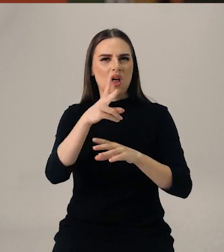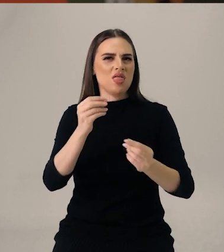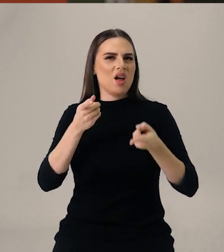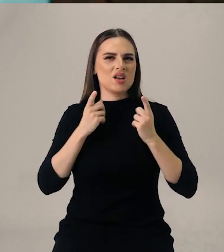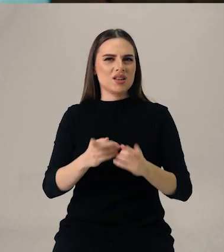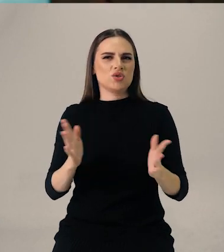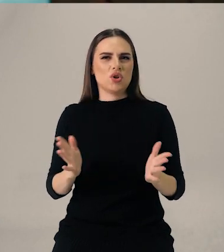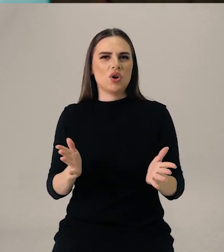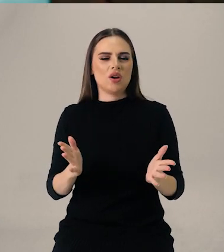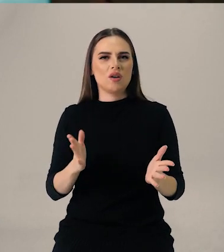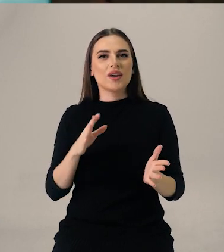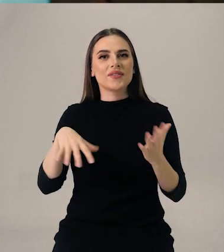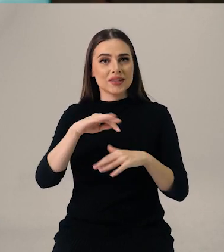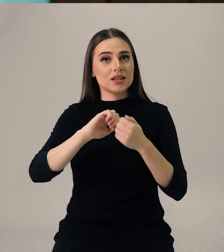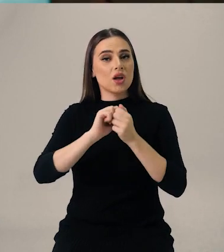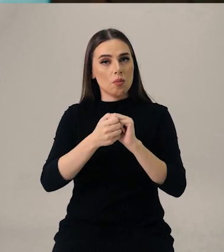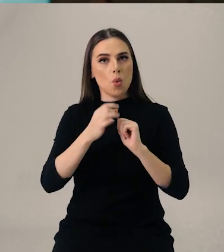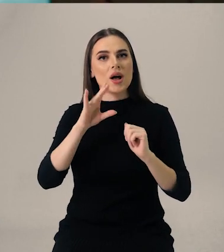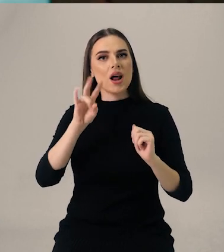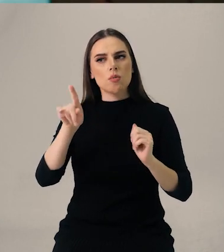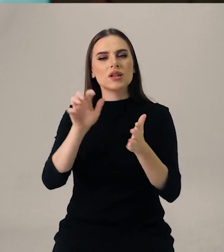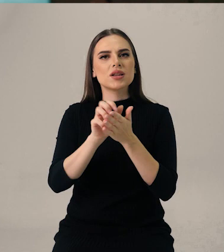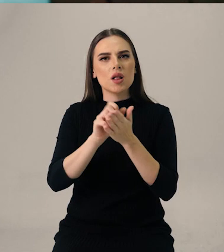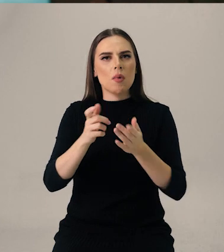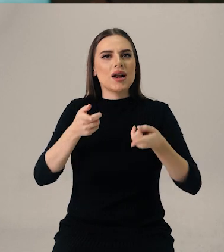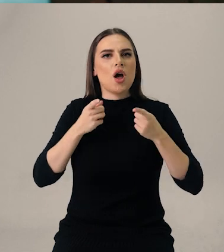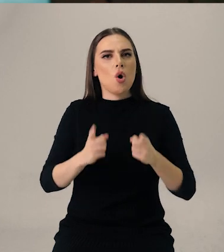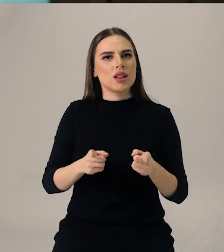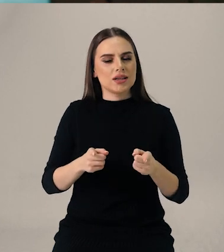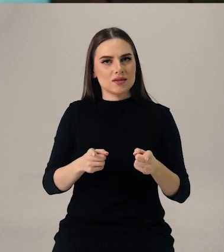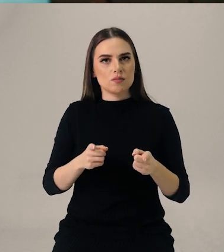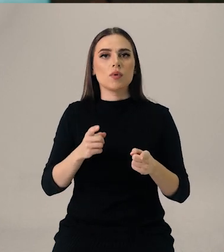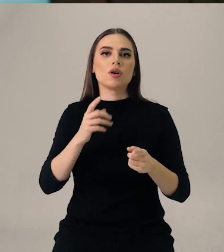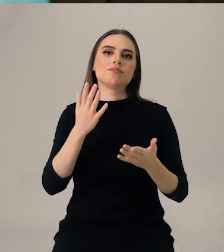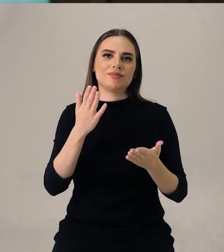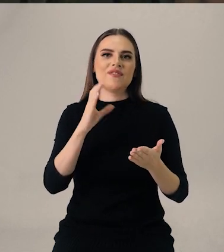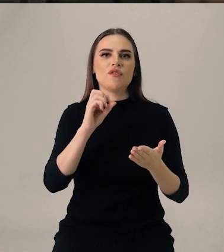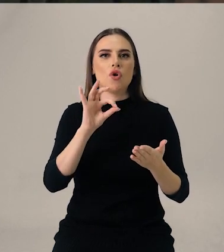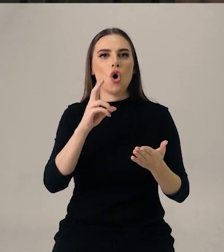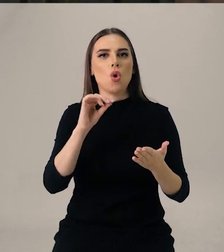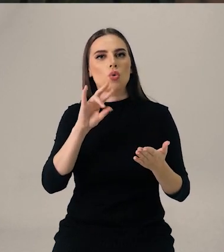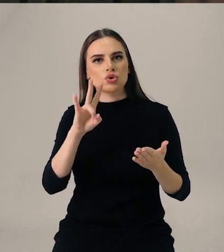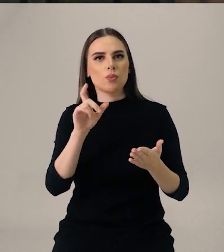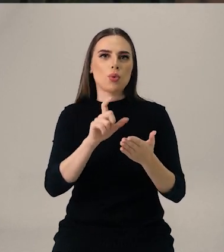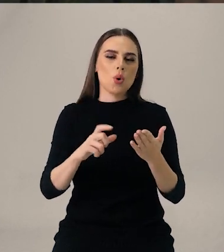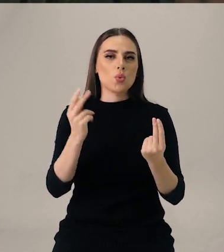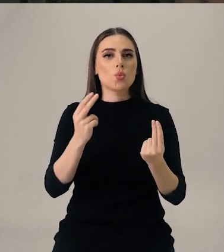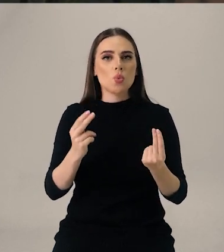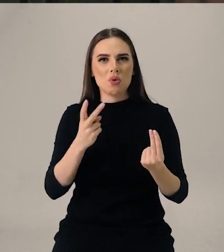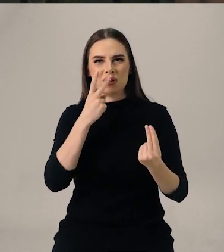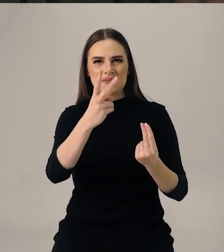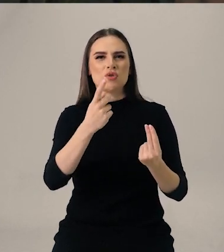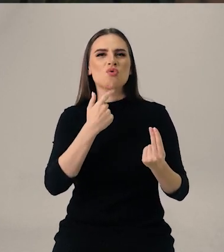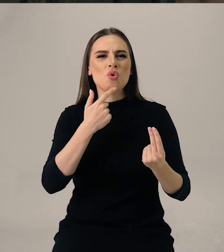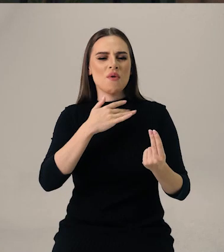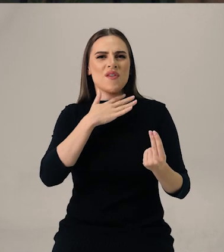неестественность. А мы помним, что Репин был реалистом. Например, поэт и художник Максимилиан Волошин говорил, что крови столько, словно